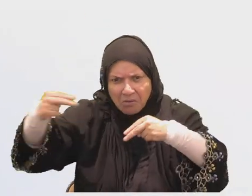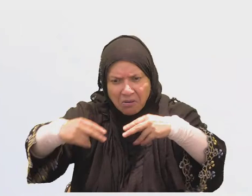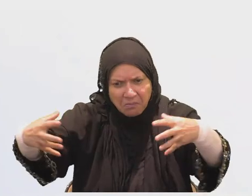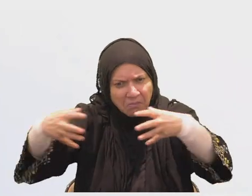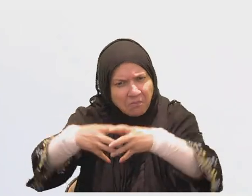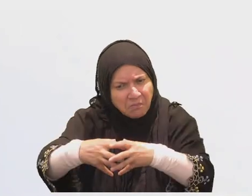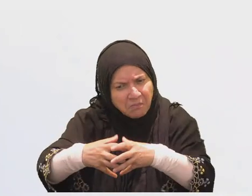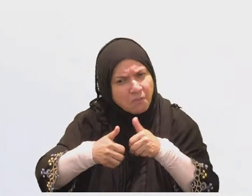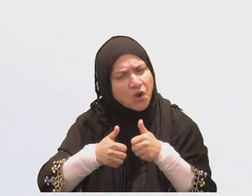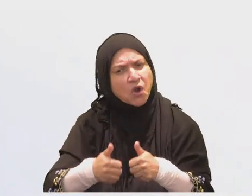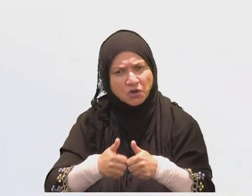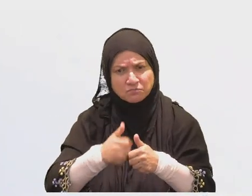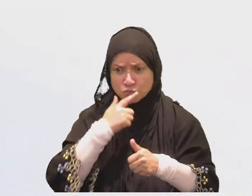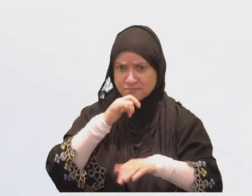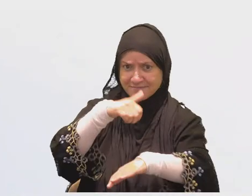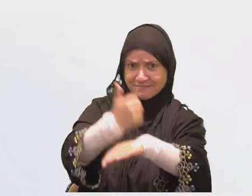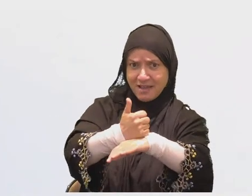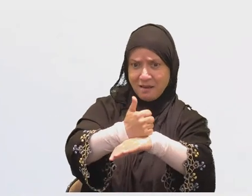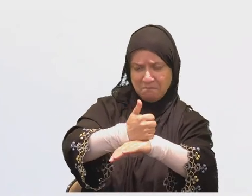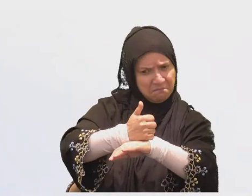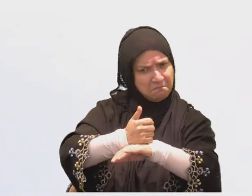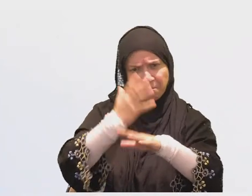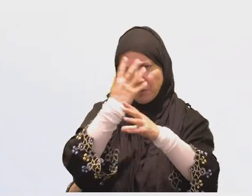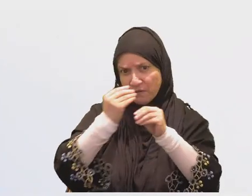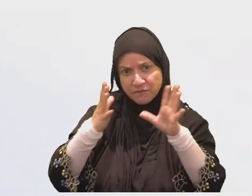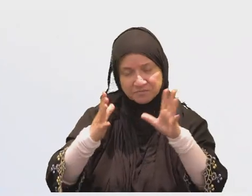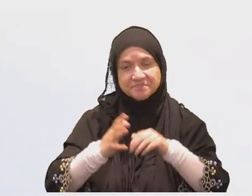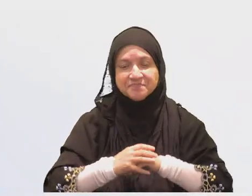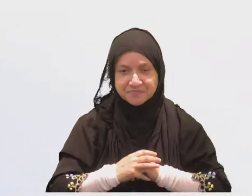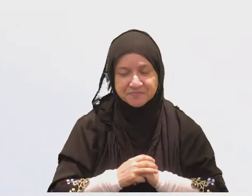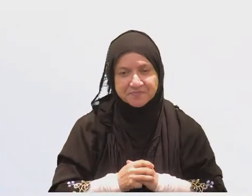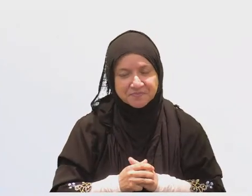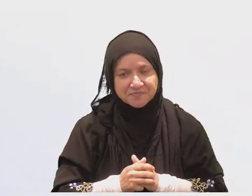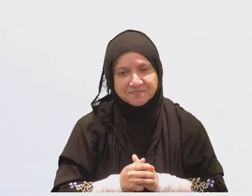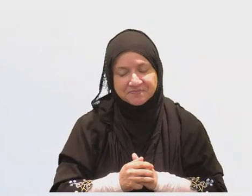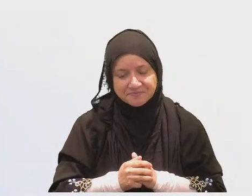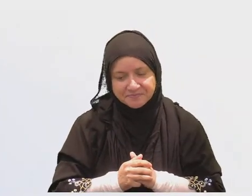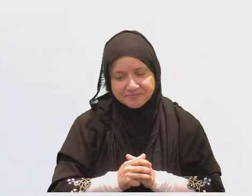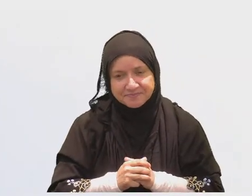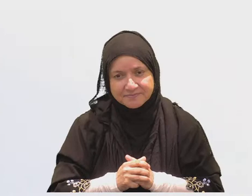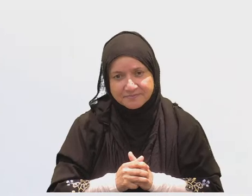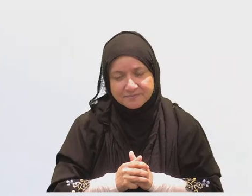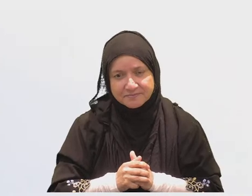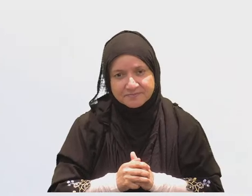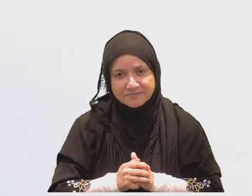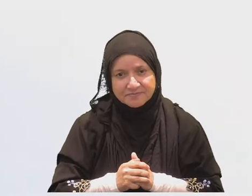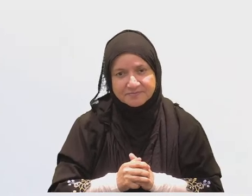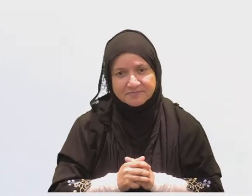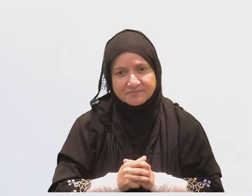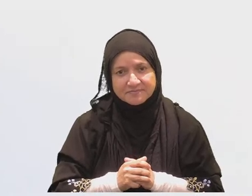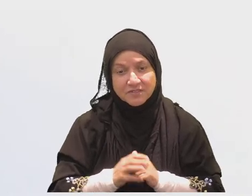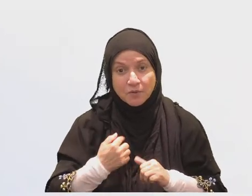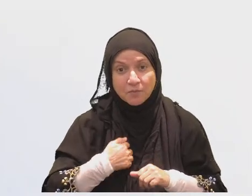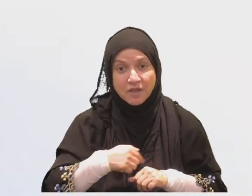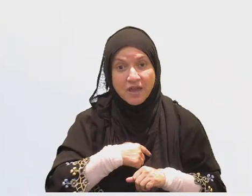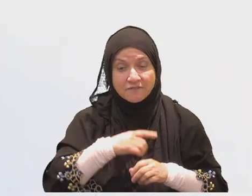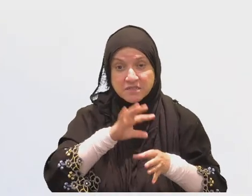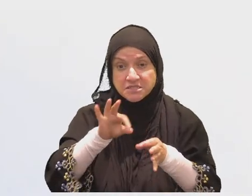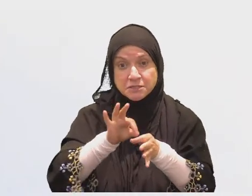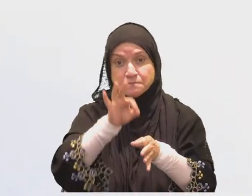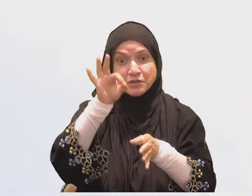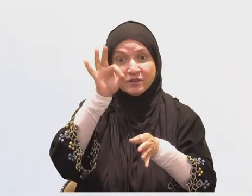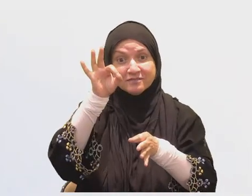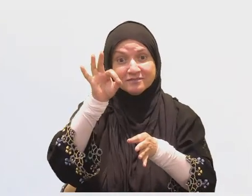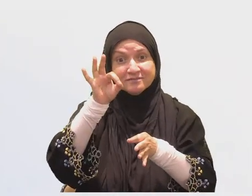people, maybe not physically, but emotionally and spiritually, find themselves homeless. اللهم